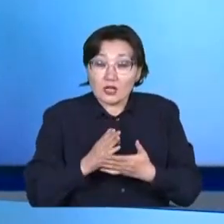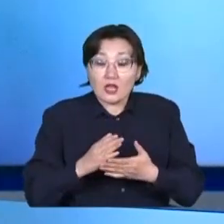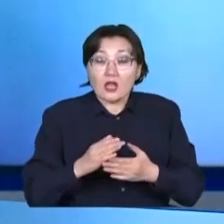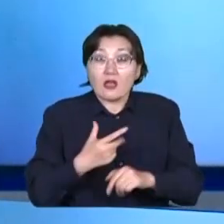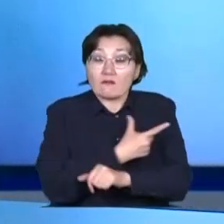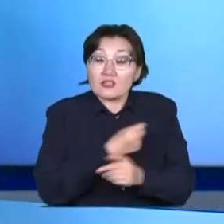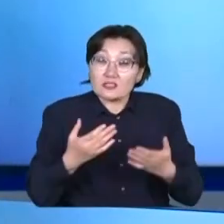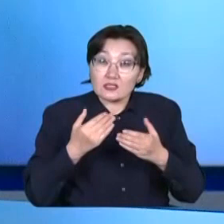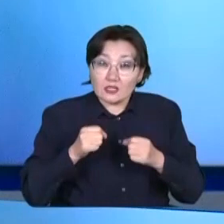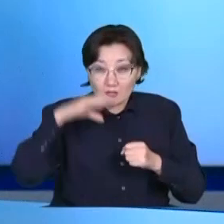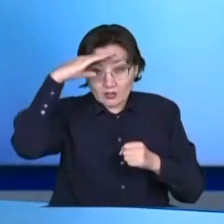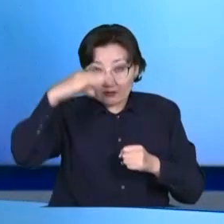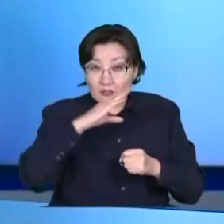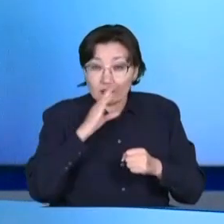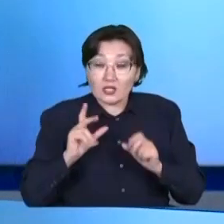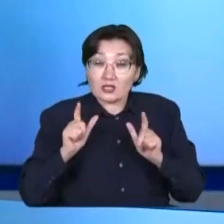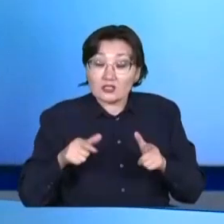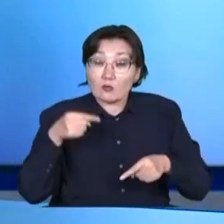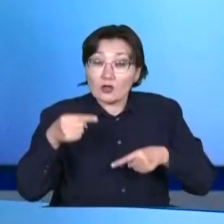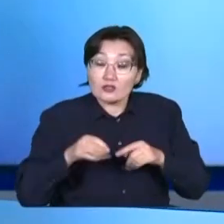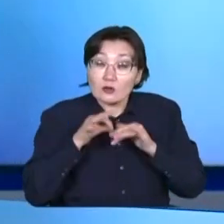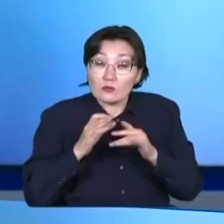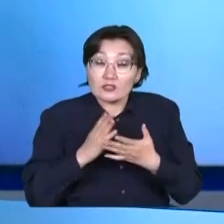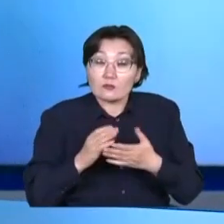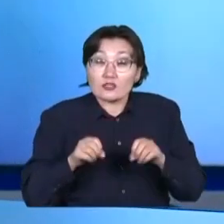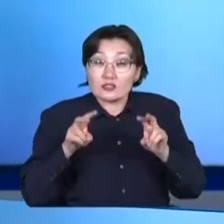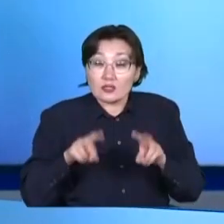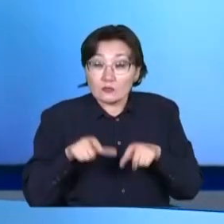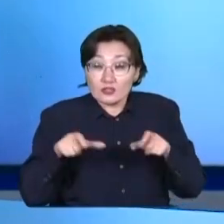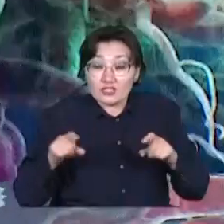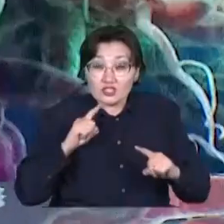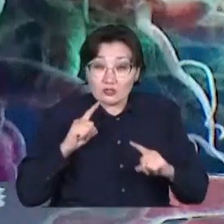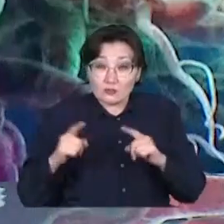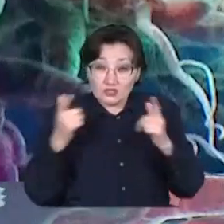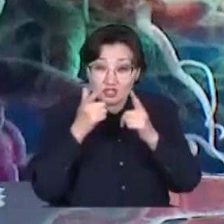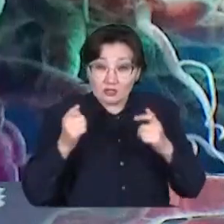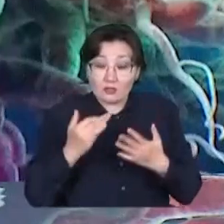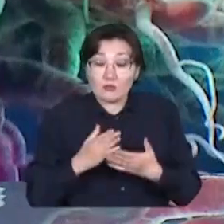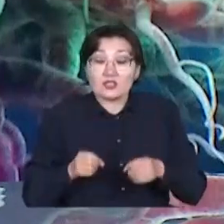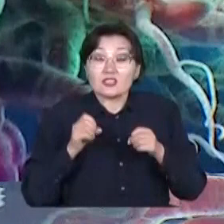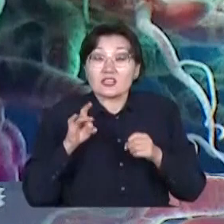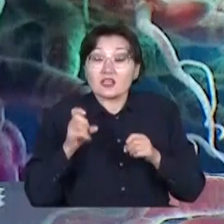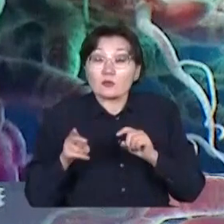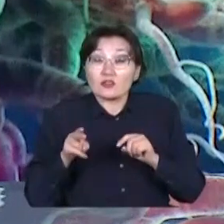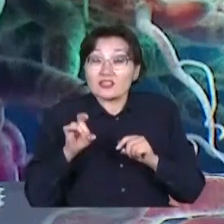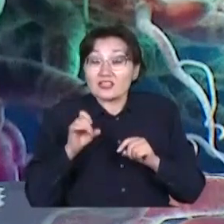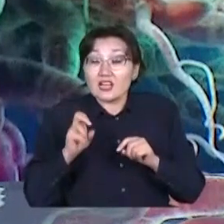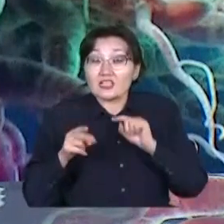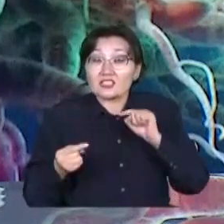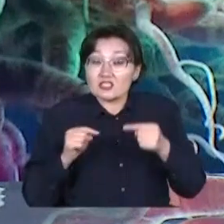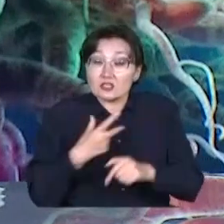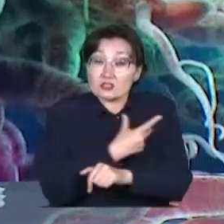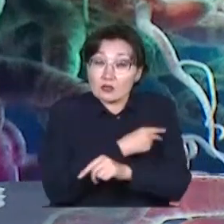келісімі арқылы жүргізілетін болады. Бұл туралы онколог мамандары мен сарапшылардың жиынында айтылды. Қатерлі ісікке қарсы вакциналаудың